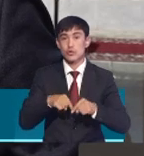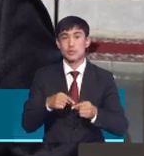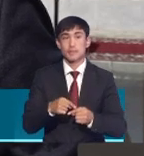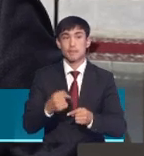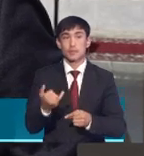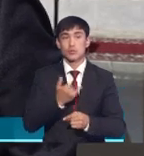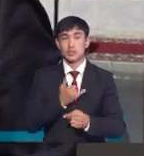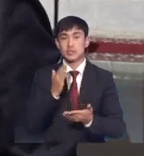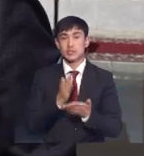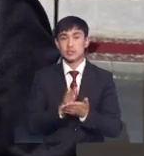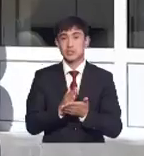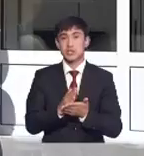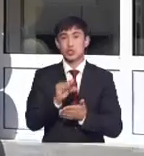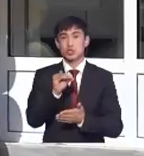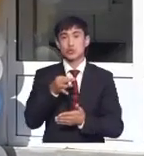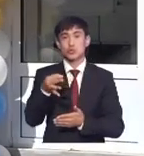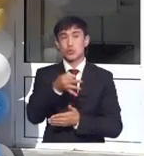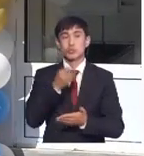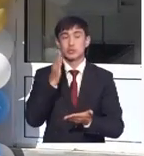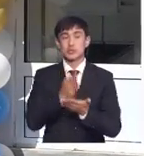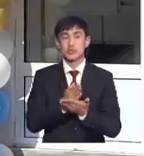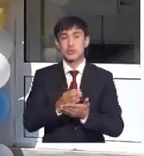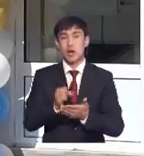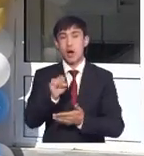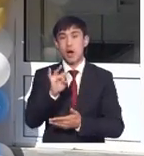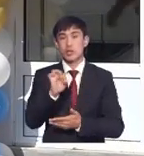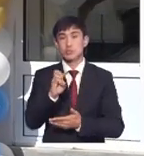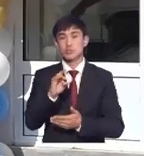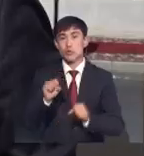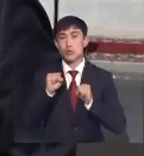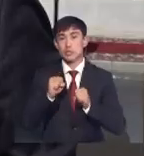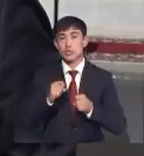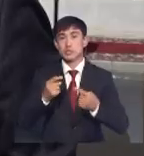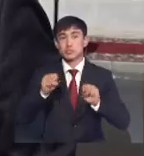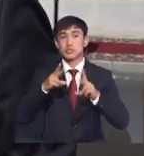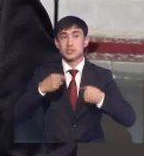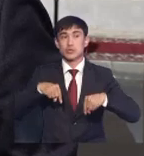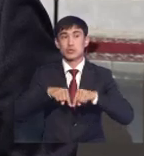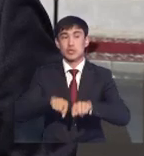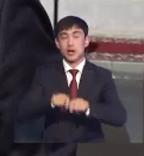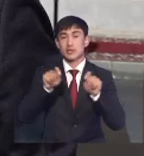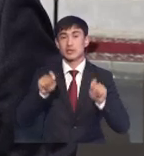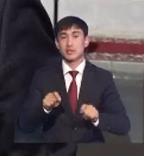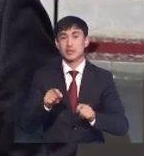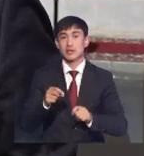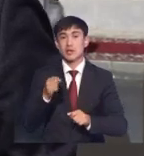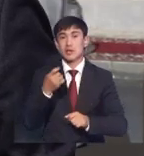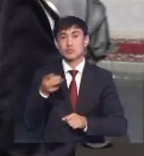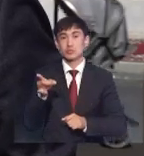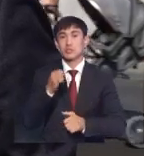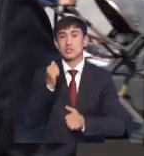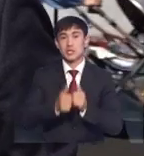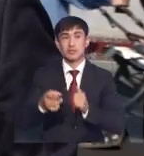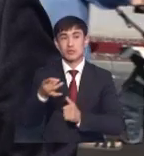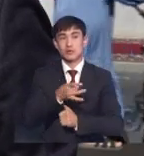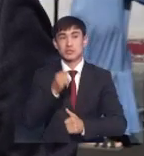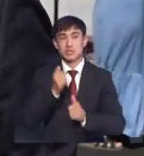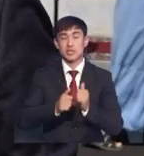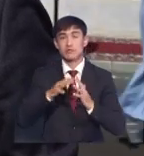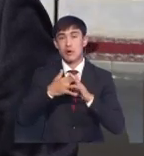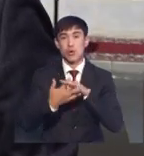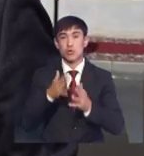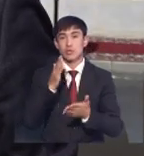У нас сейчас в Жицунской области есть арт-спорт. Специальные кружки открыли с республики. С каждого района, с каждого аула